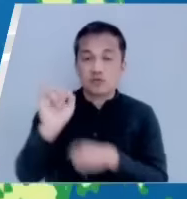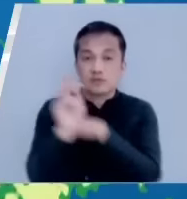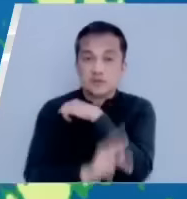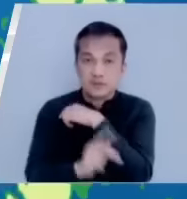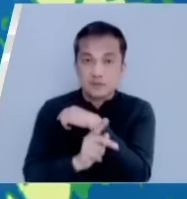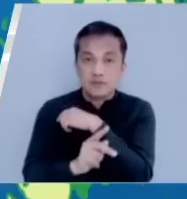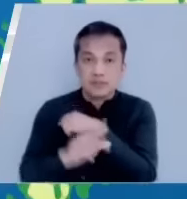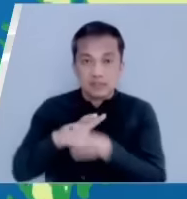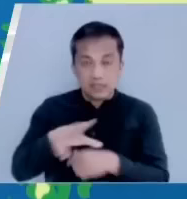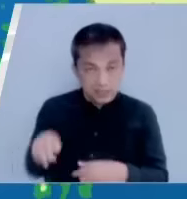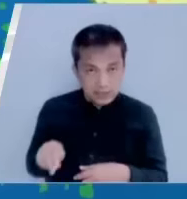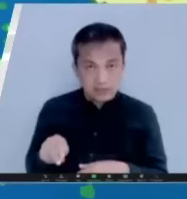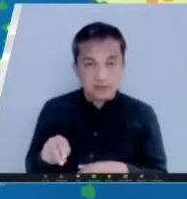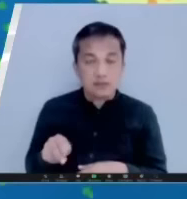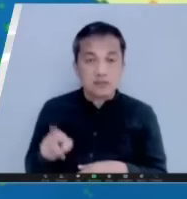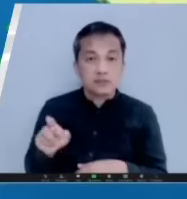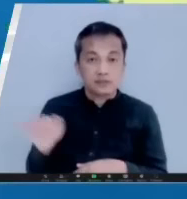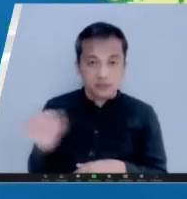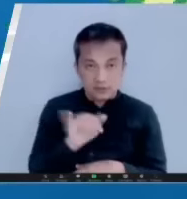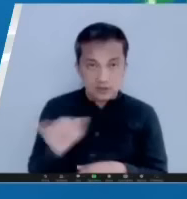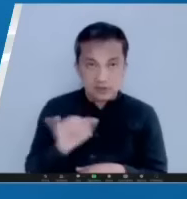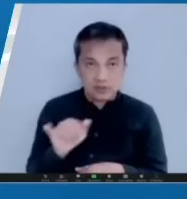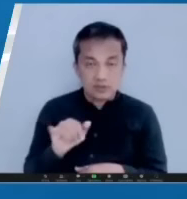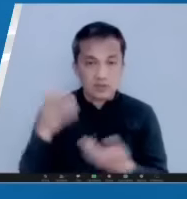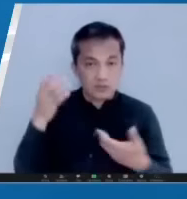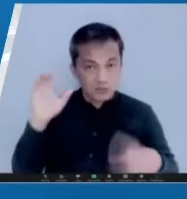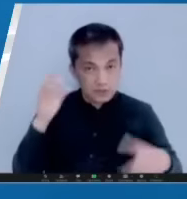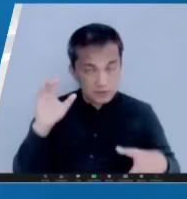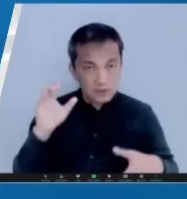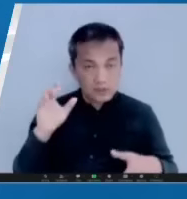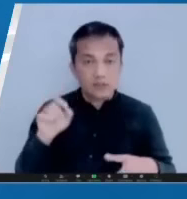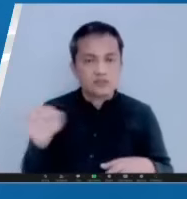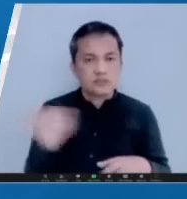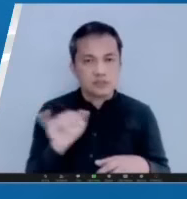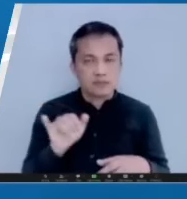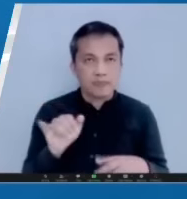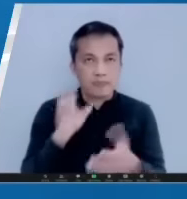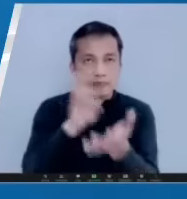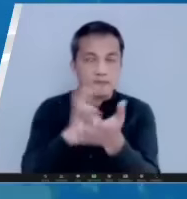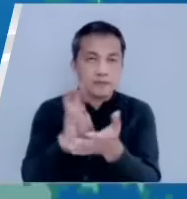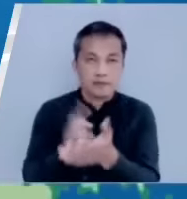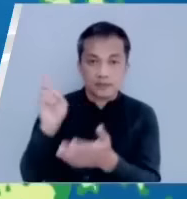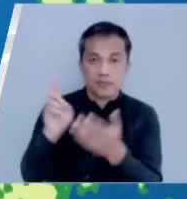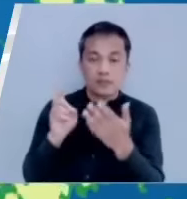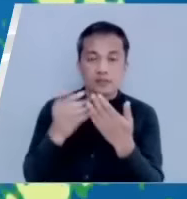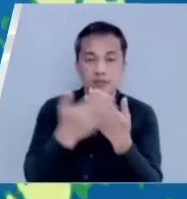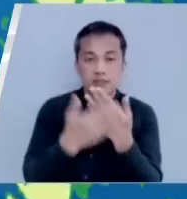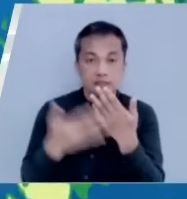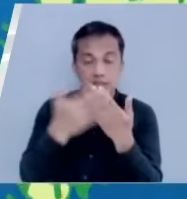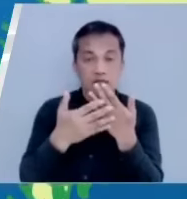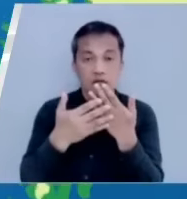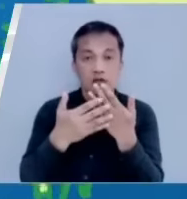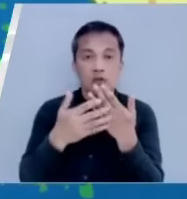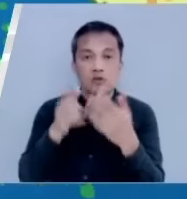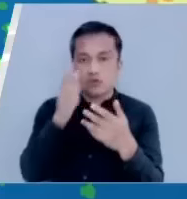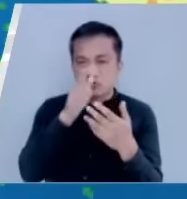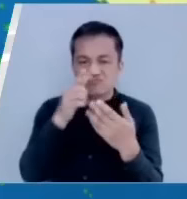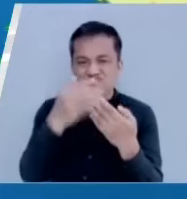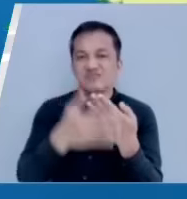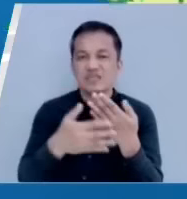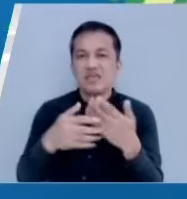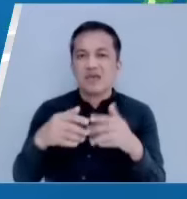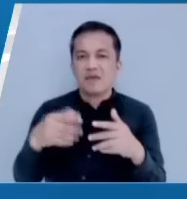Valley, ganoon din po dito sa ilang bahagi po ng Cordillera at pati na rin po dito sa ilang bahagi rin ng Central Luzon. Inaasahan po natin makakaranas